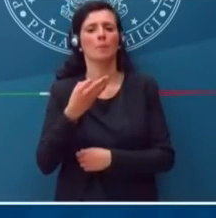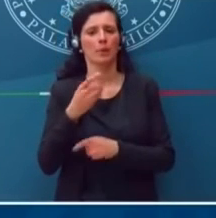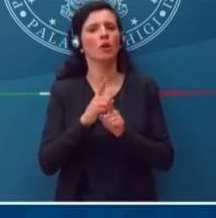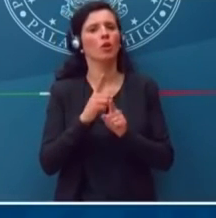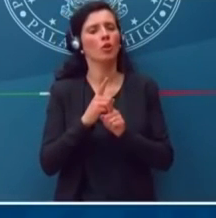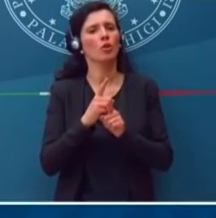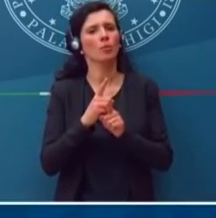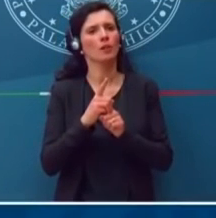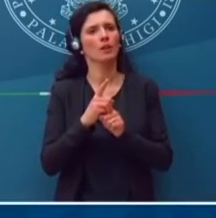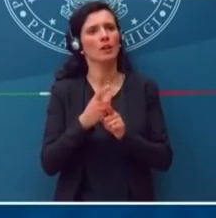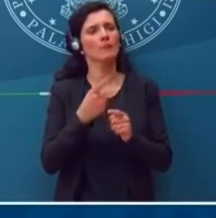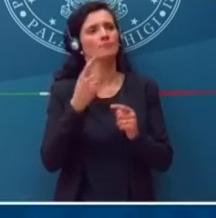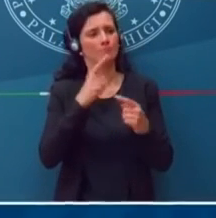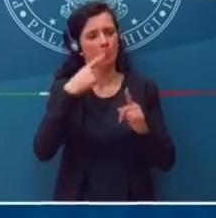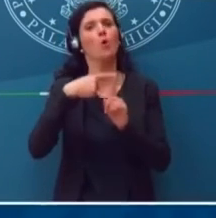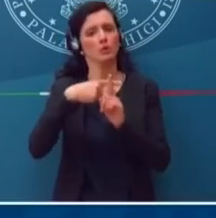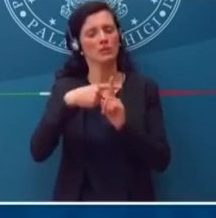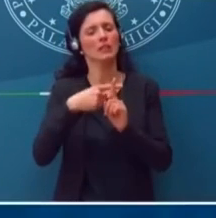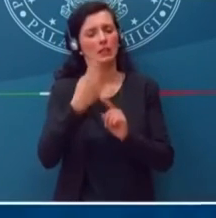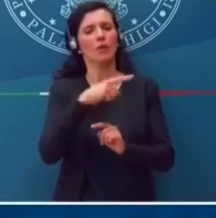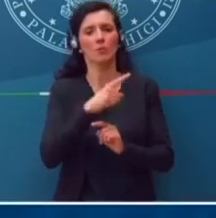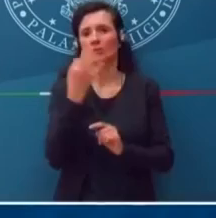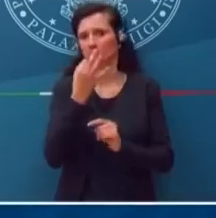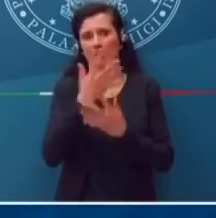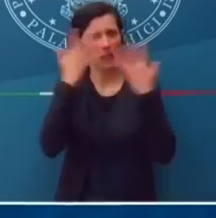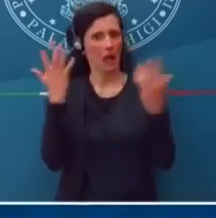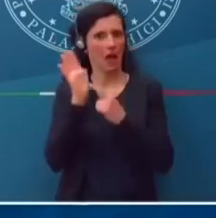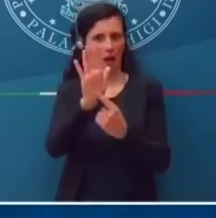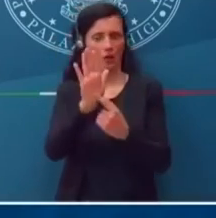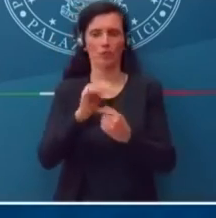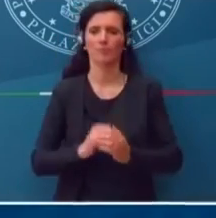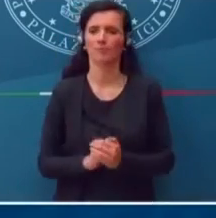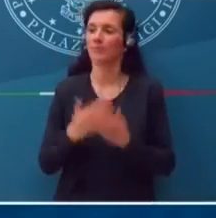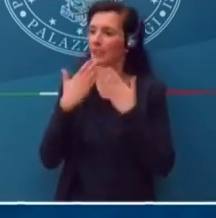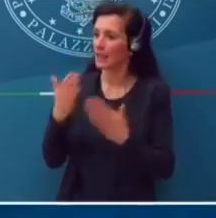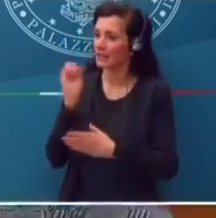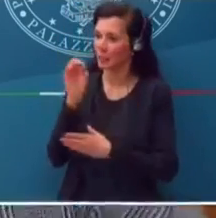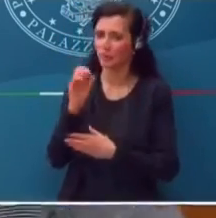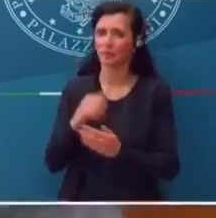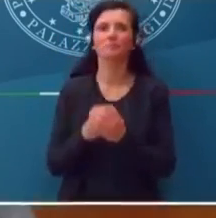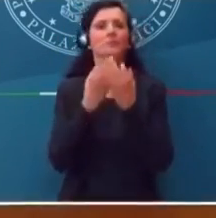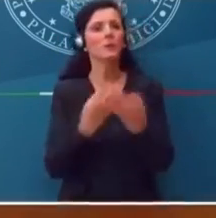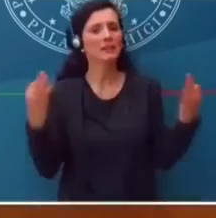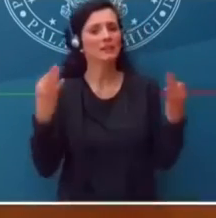stata chiaramente dimostrata. Grazie professore. Benissimo, siamo a